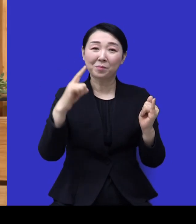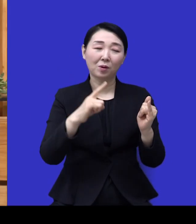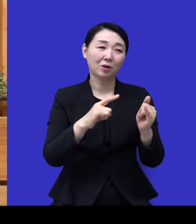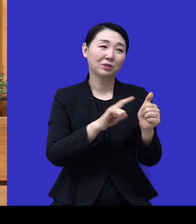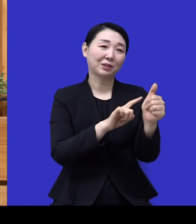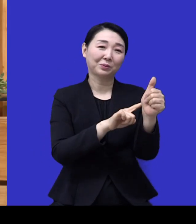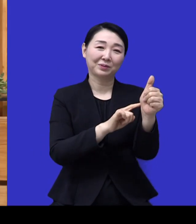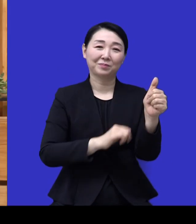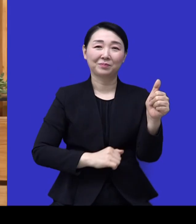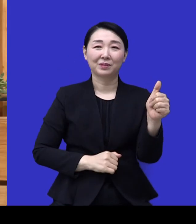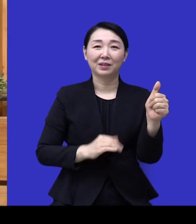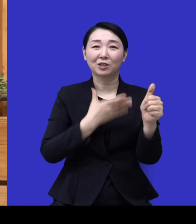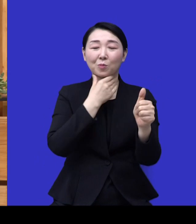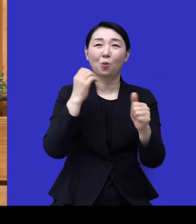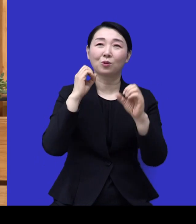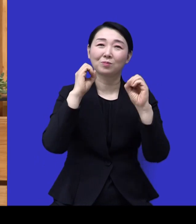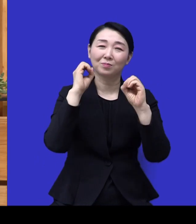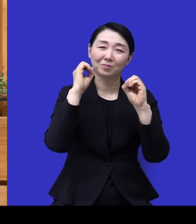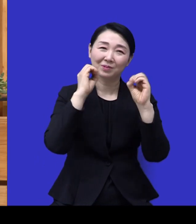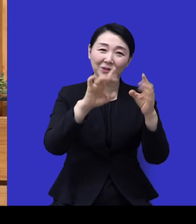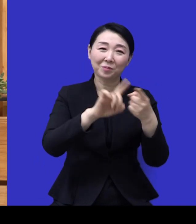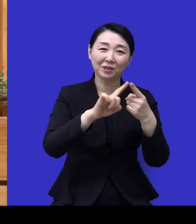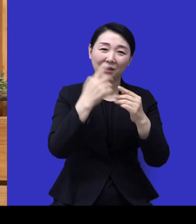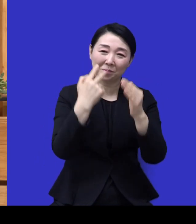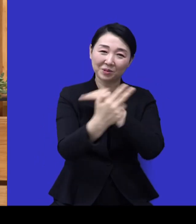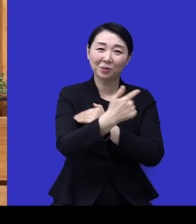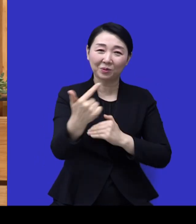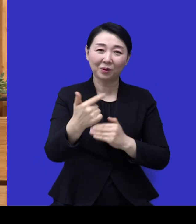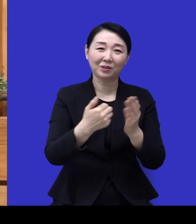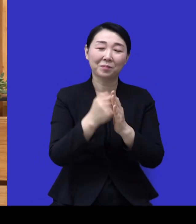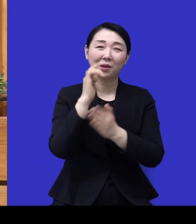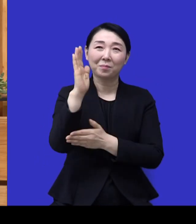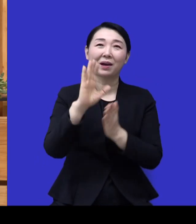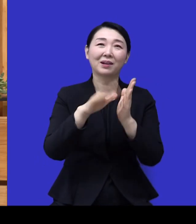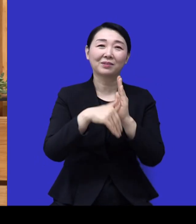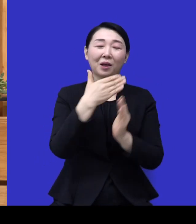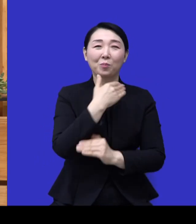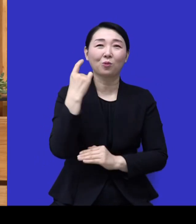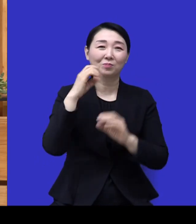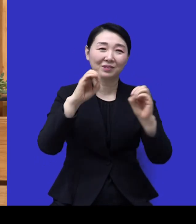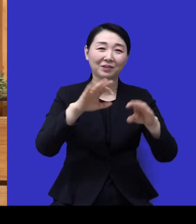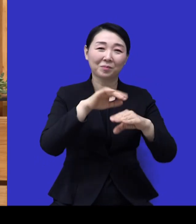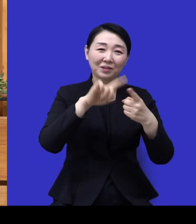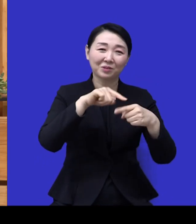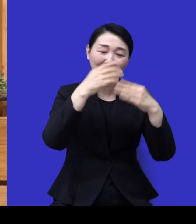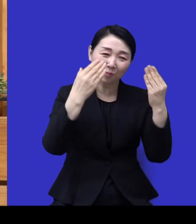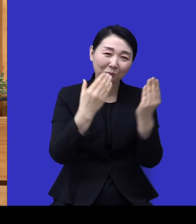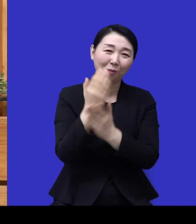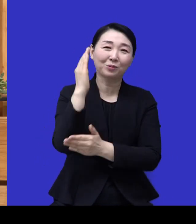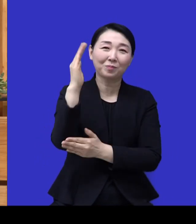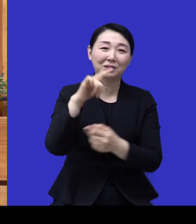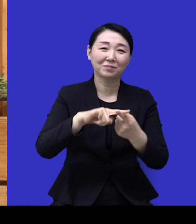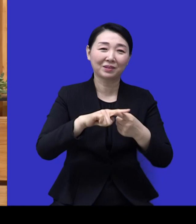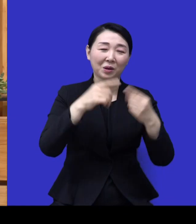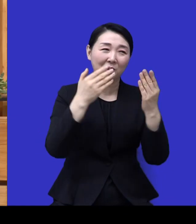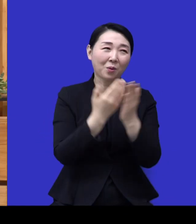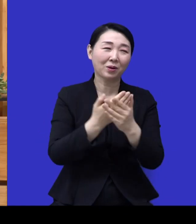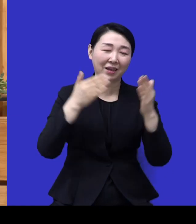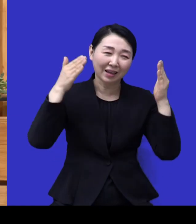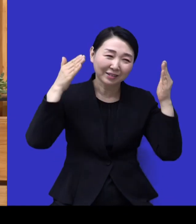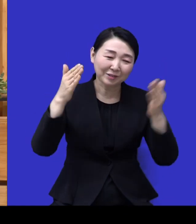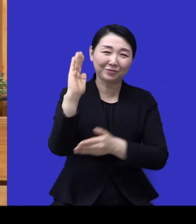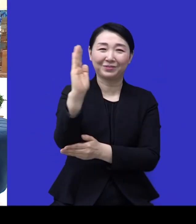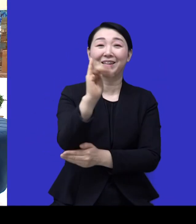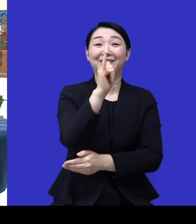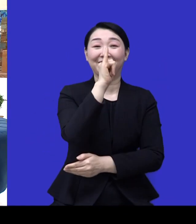장로님이 이 지금 복음 전함의 비전이 크셔서 말씀하시면 이 복음 전함의 모든 그 말씀을 거기에 그 이야기밖에